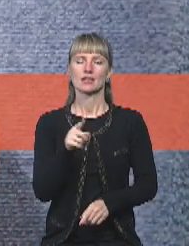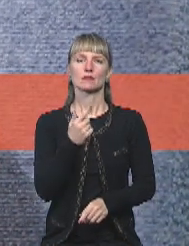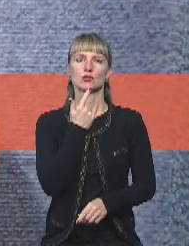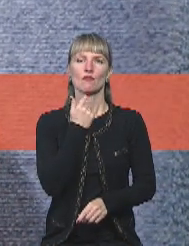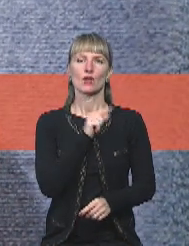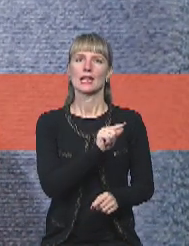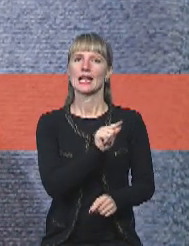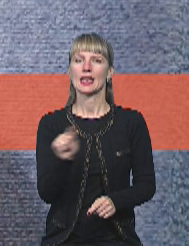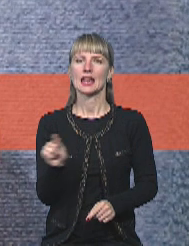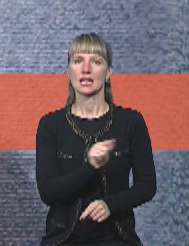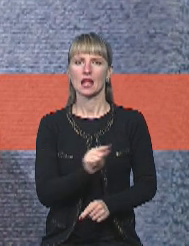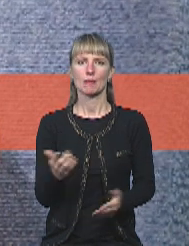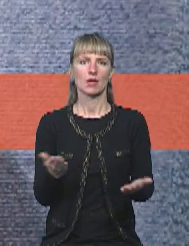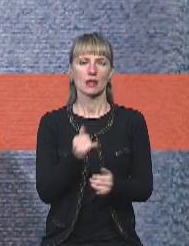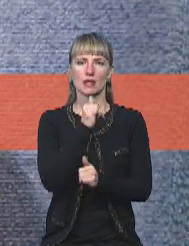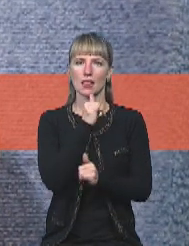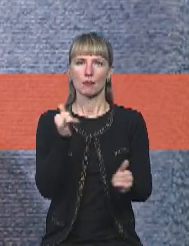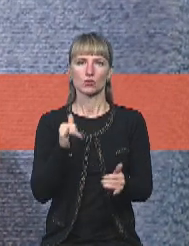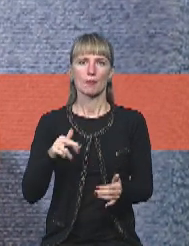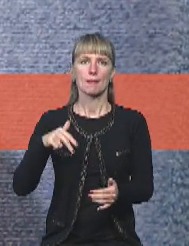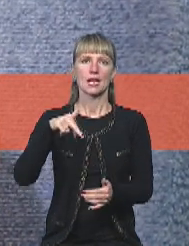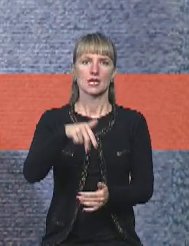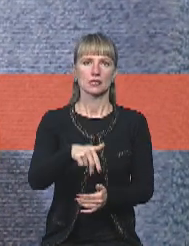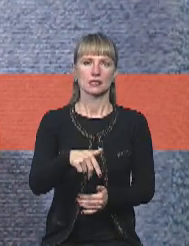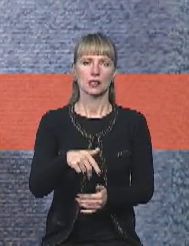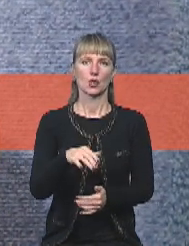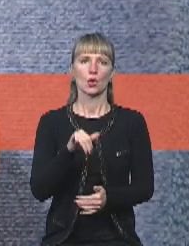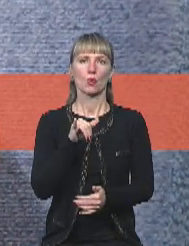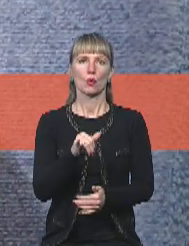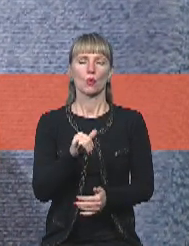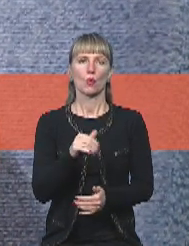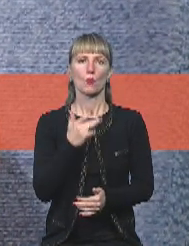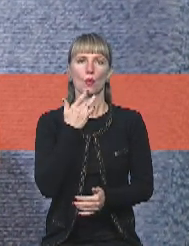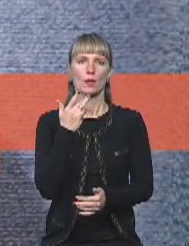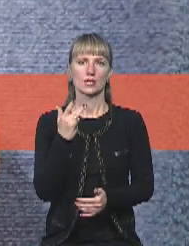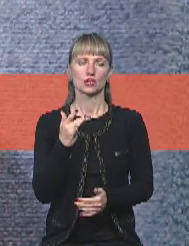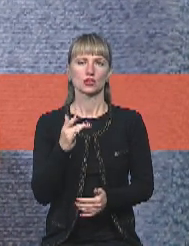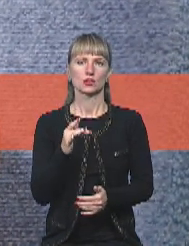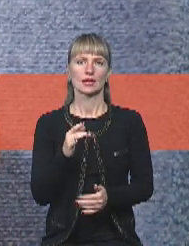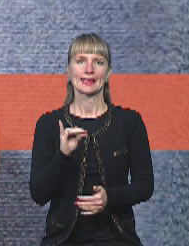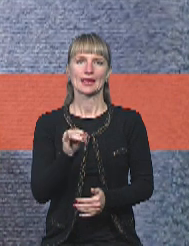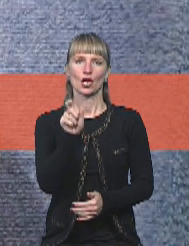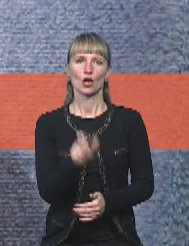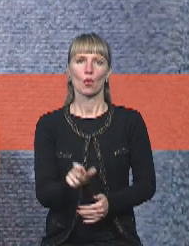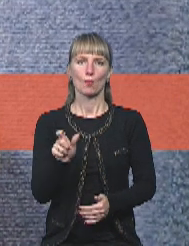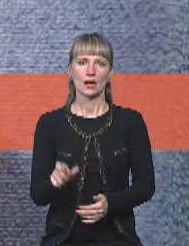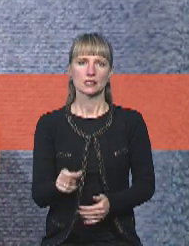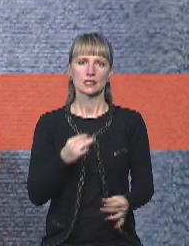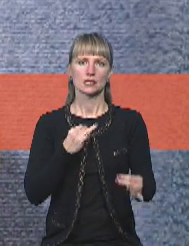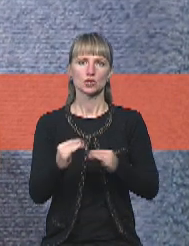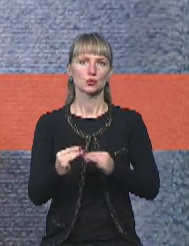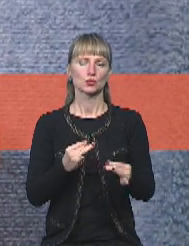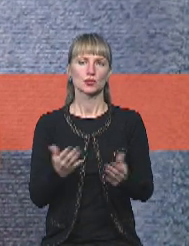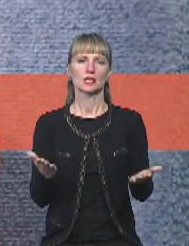червоним лініям, які не можна перетнути саме у публічній і громадській